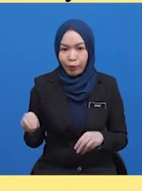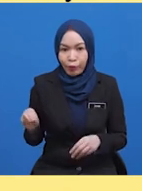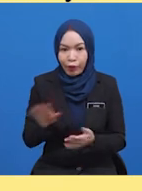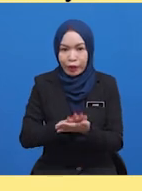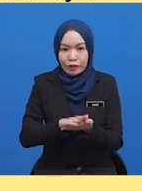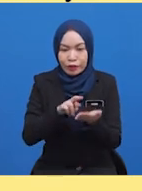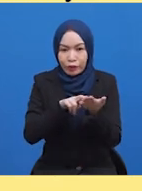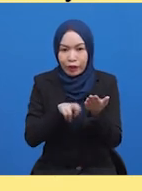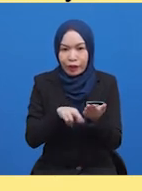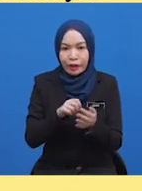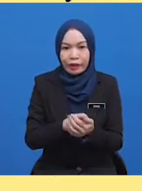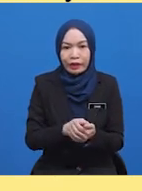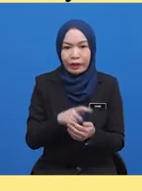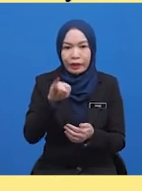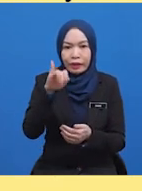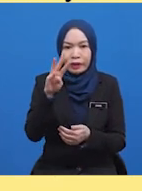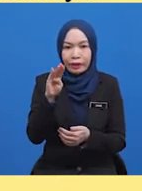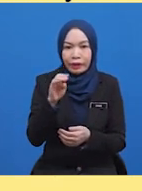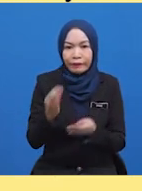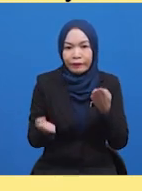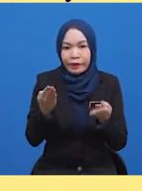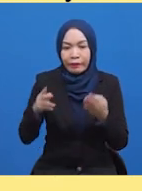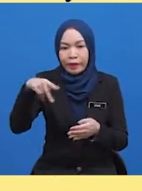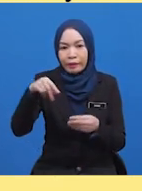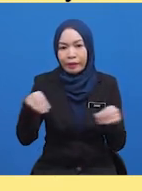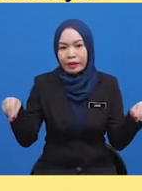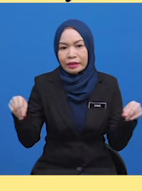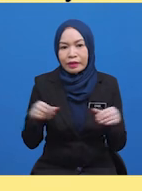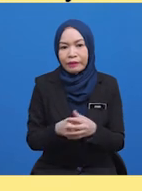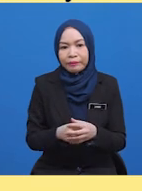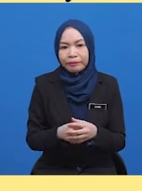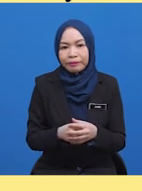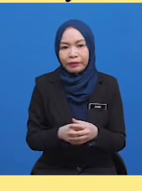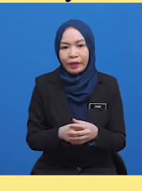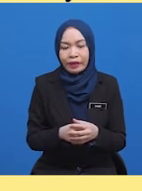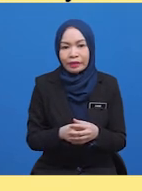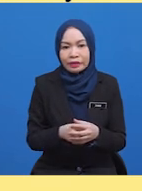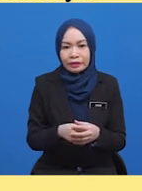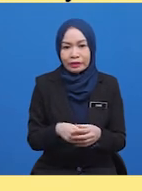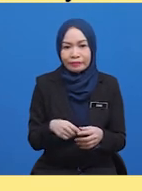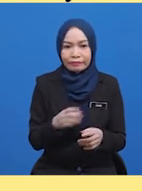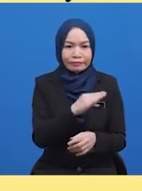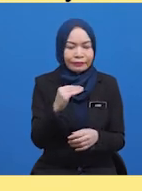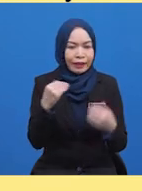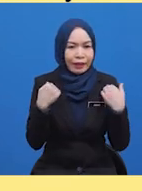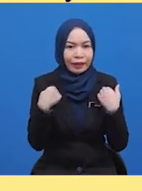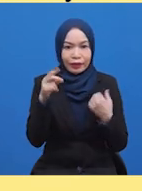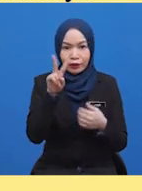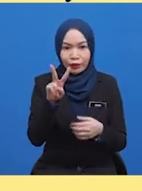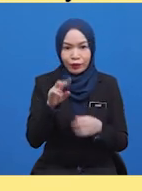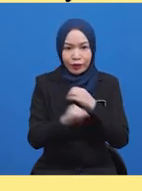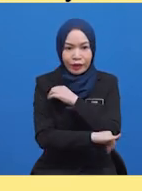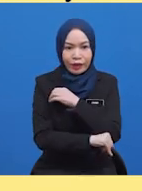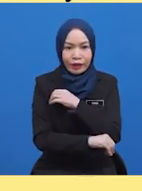mempunyai dua Eko hewan peliharaan Yaitu by word yang merupakan